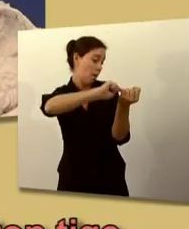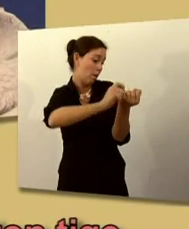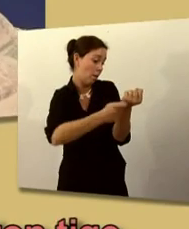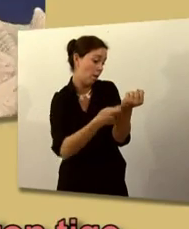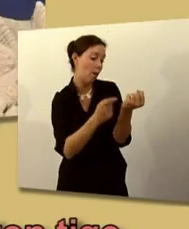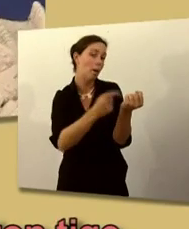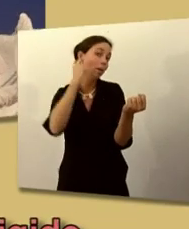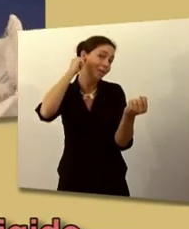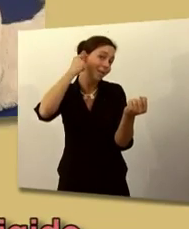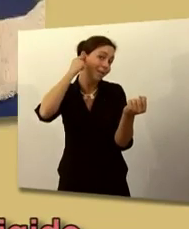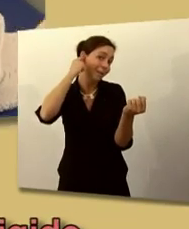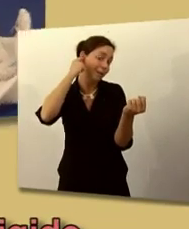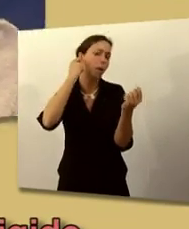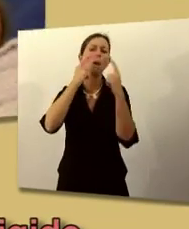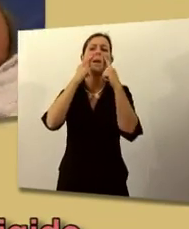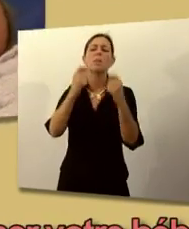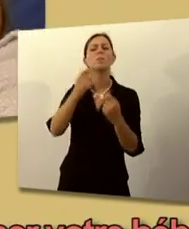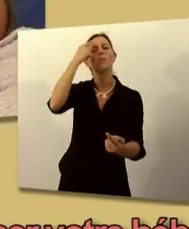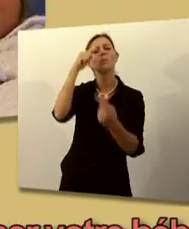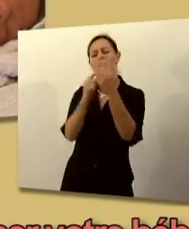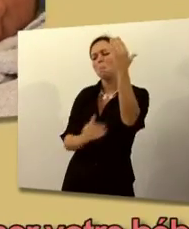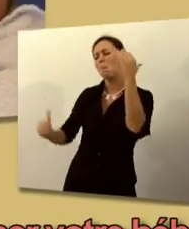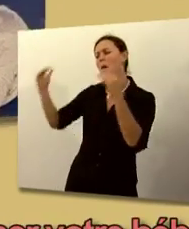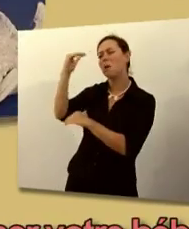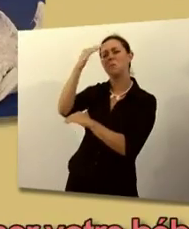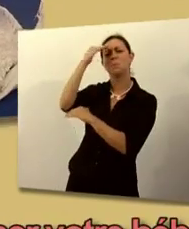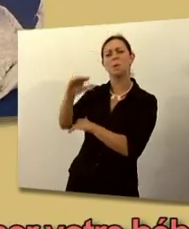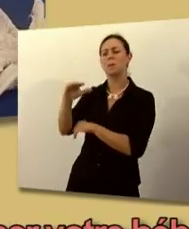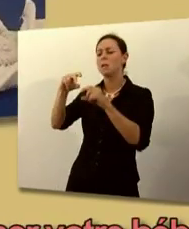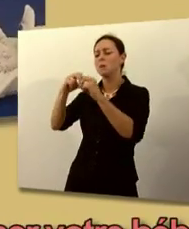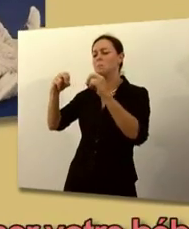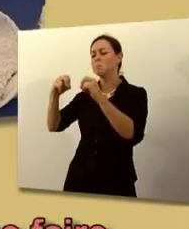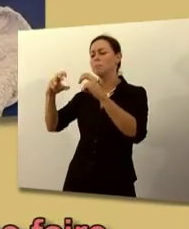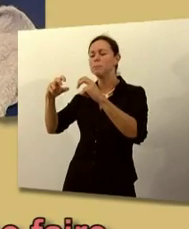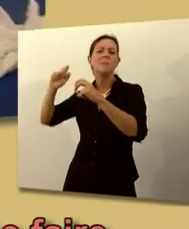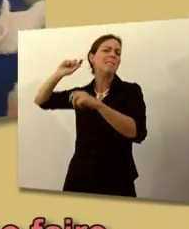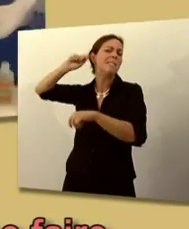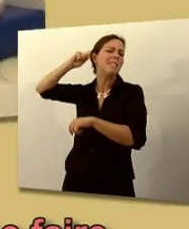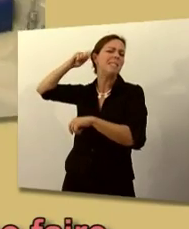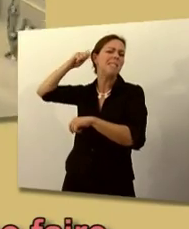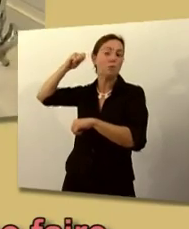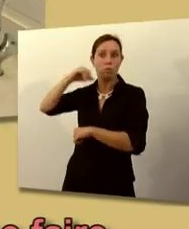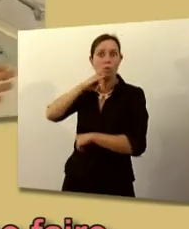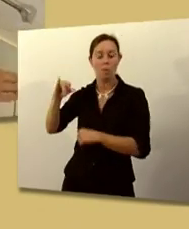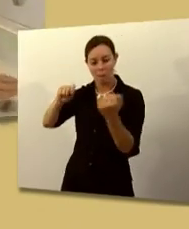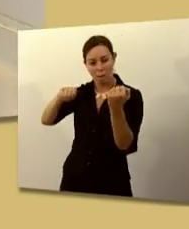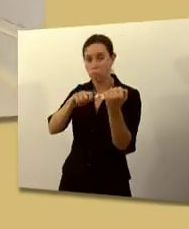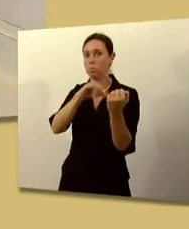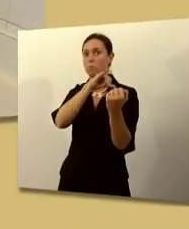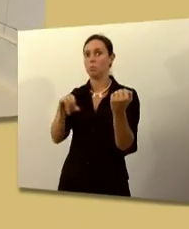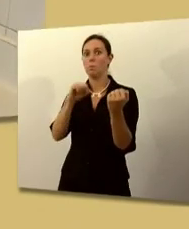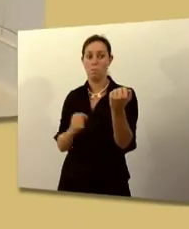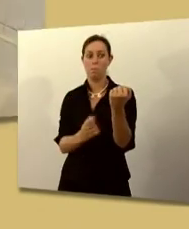Jamais de coton-tige, c'est trop rigide, vous risquez de blesser votre bébé. D'accord. Voilà, je vous laisse faire de l'autre côté.